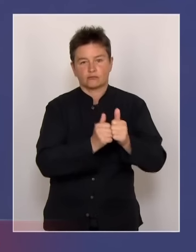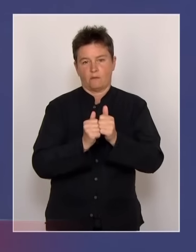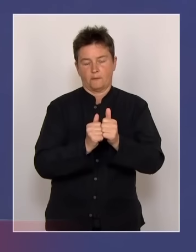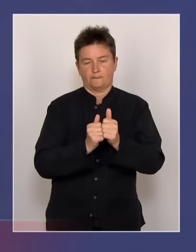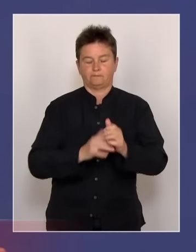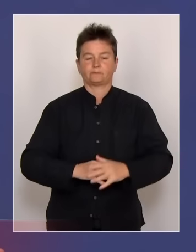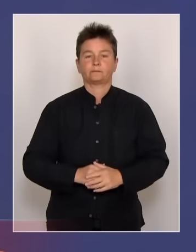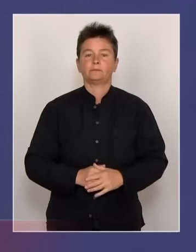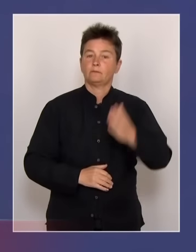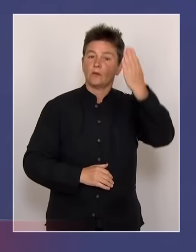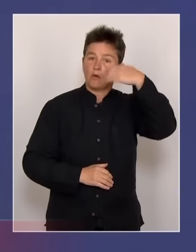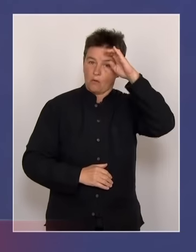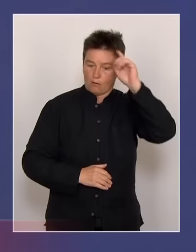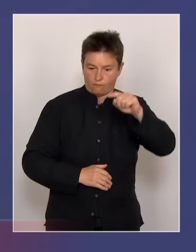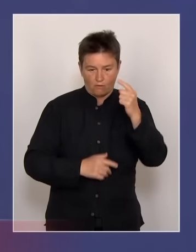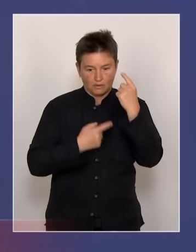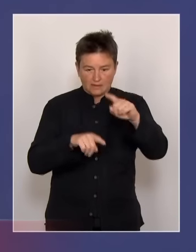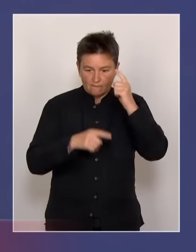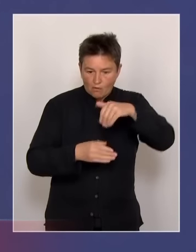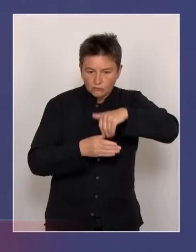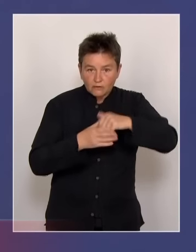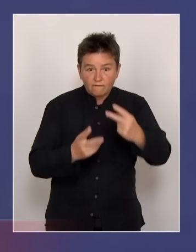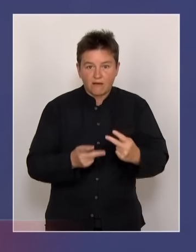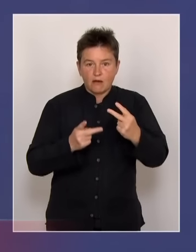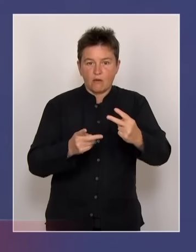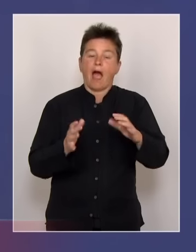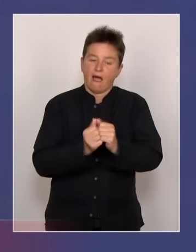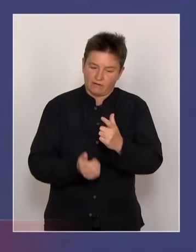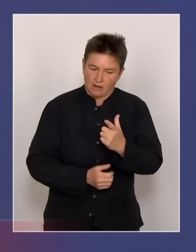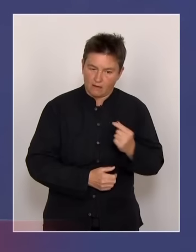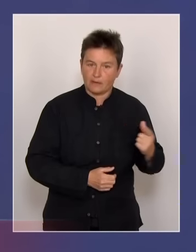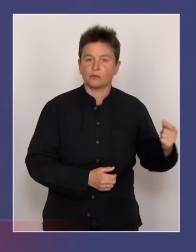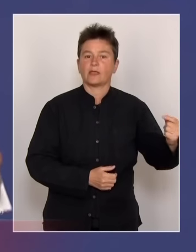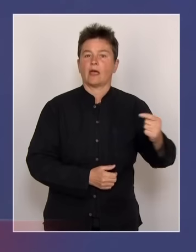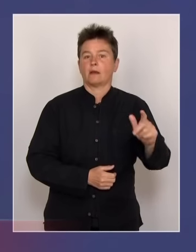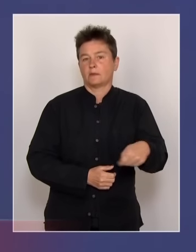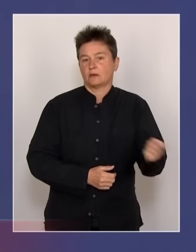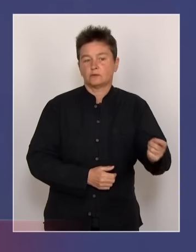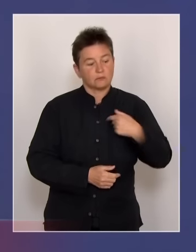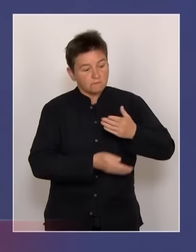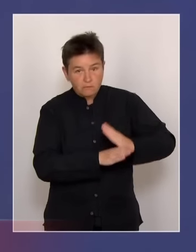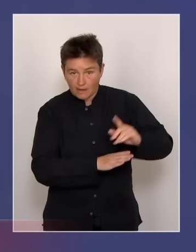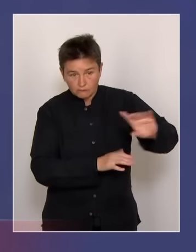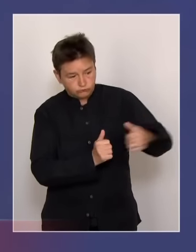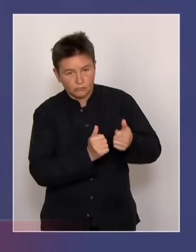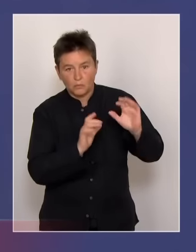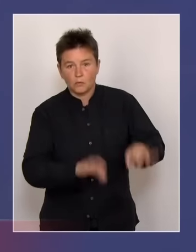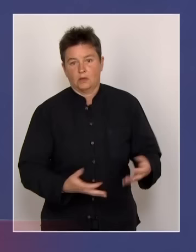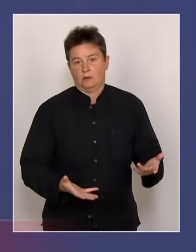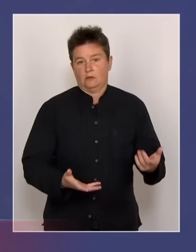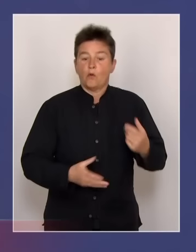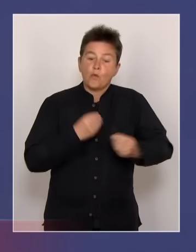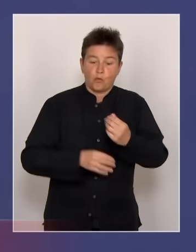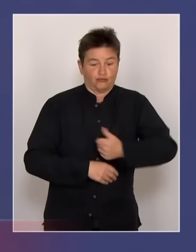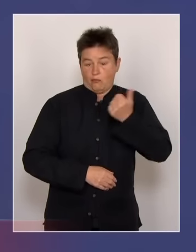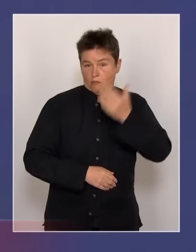l'Europe doit savoir défendre ce qui lui est cher avec ses alliés à chaque fois qu'ils sont prêts à le faire à nos côtés et seuls